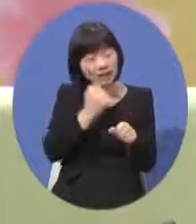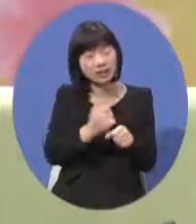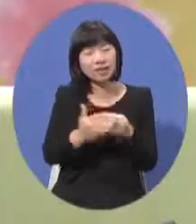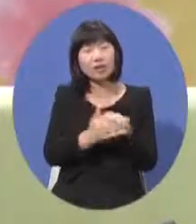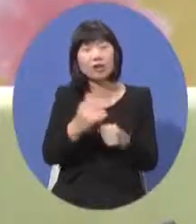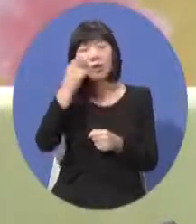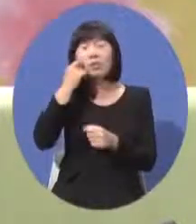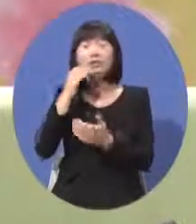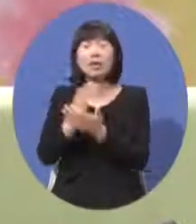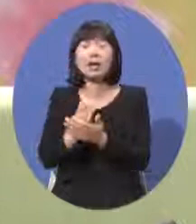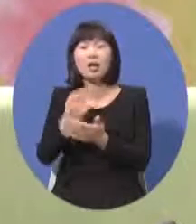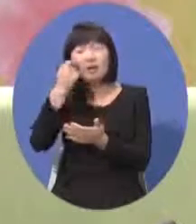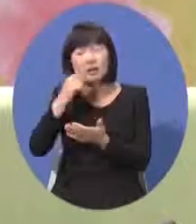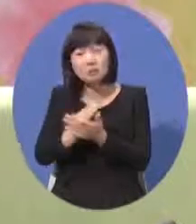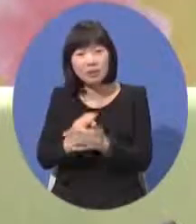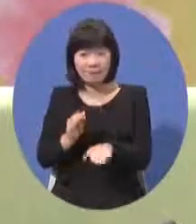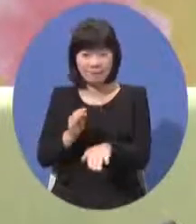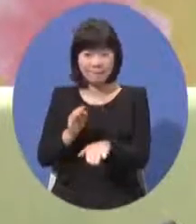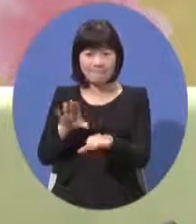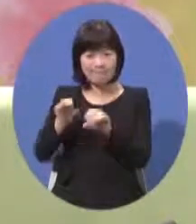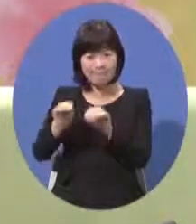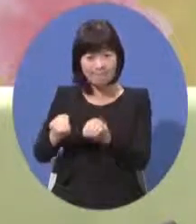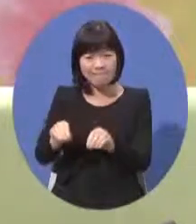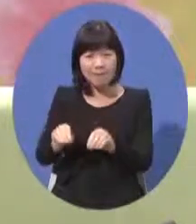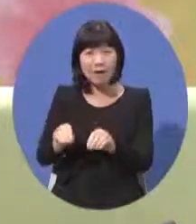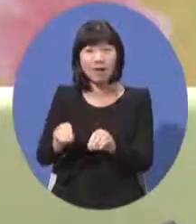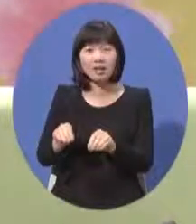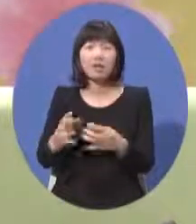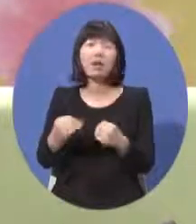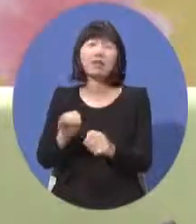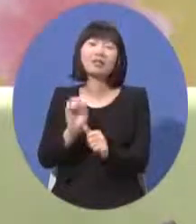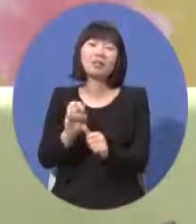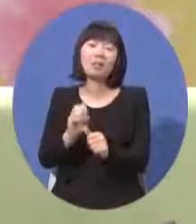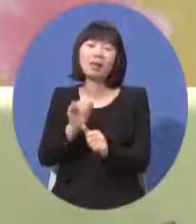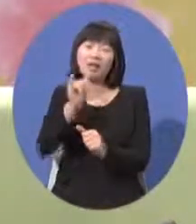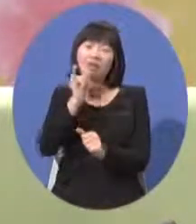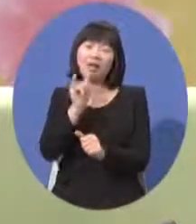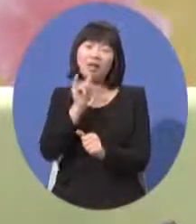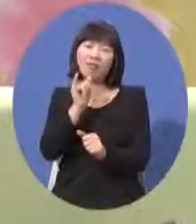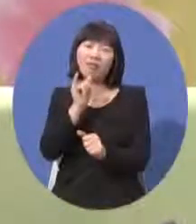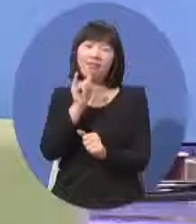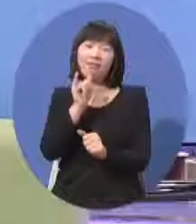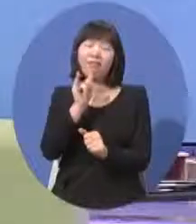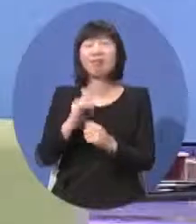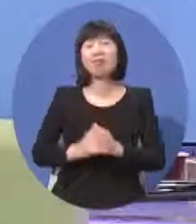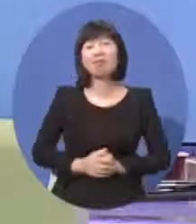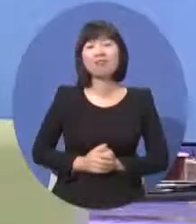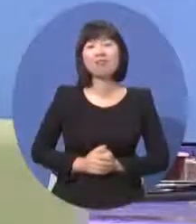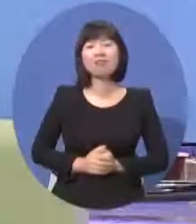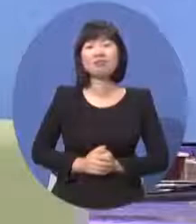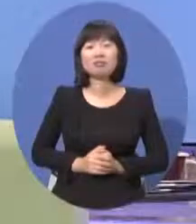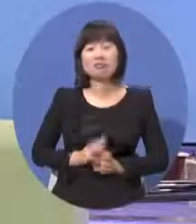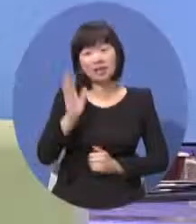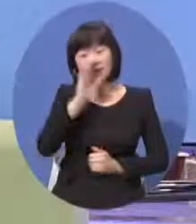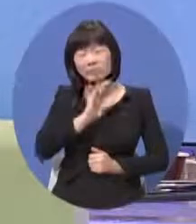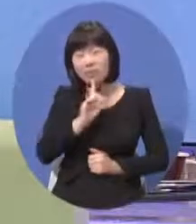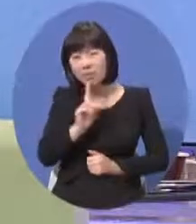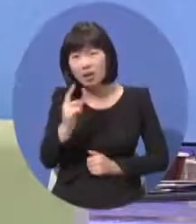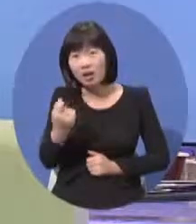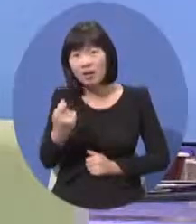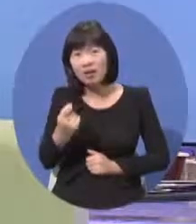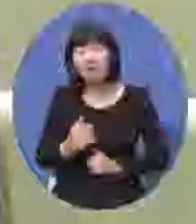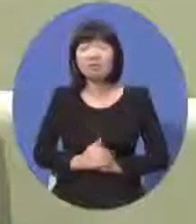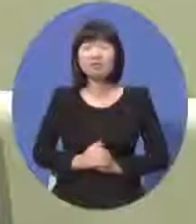울지 마. 저는 울지 마. 또 꽂혀. 울지 마. 이걸 굉장히 많이 하고 살거든요. 정말로. 저희 집도 많이 해요. 네. 근데 이게 안 좋다는 거죠. 아이한테는.